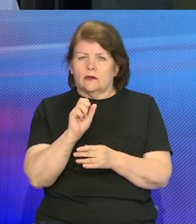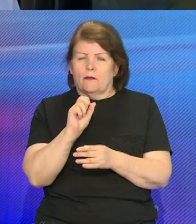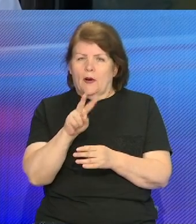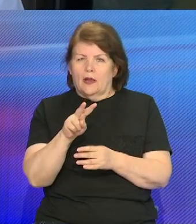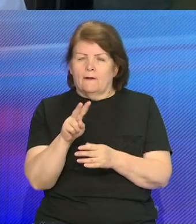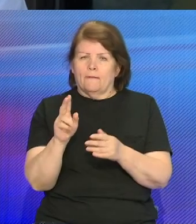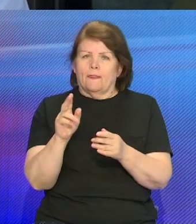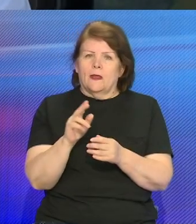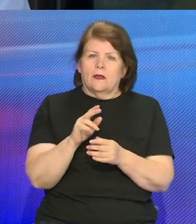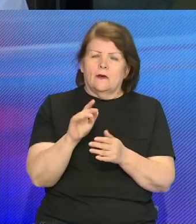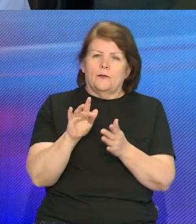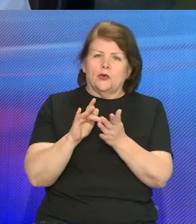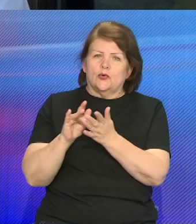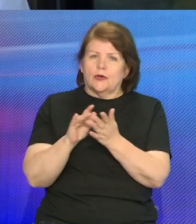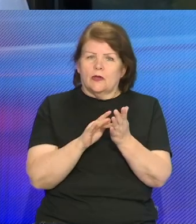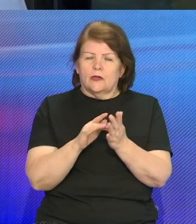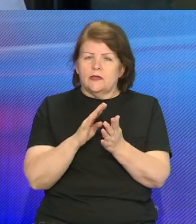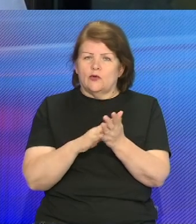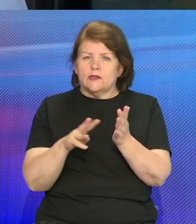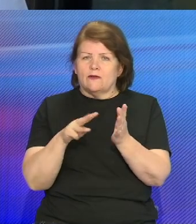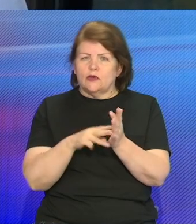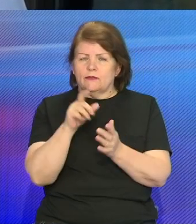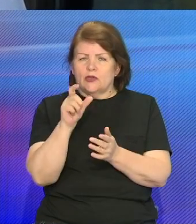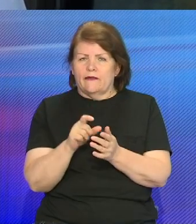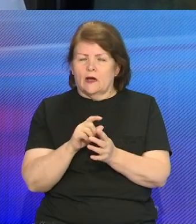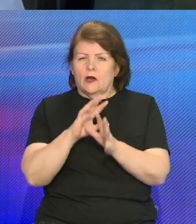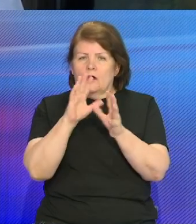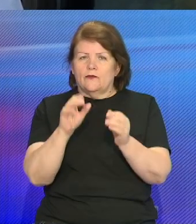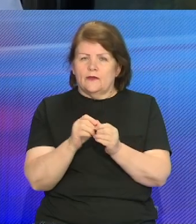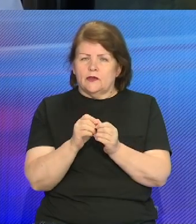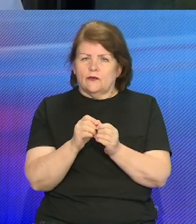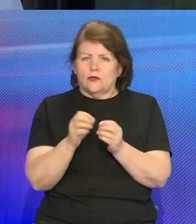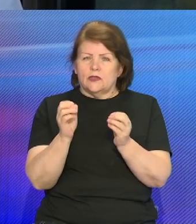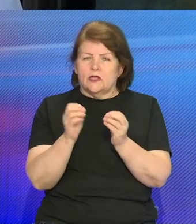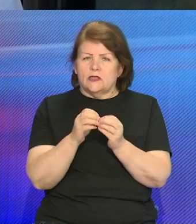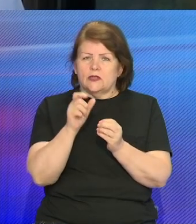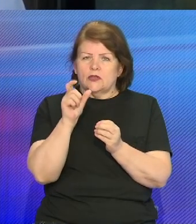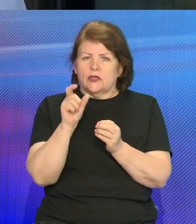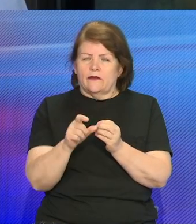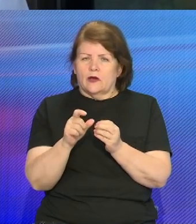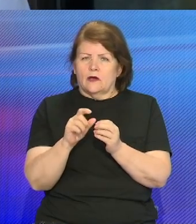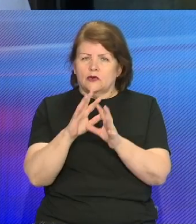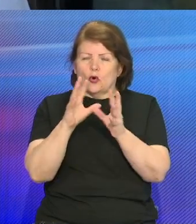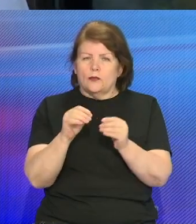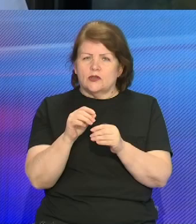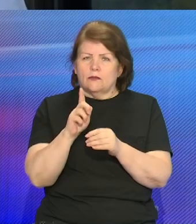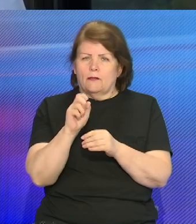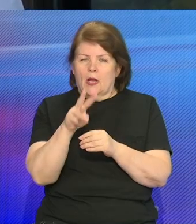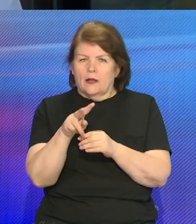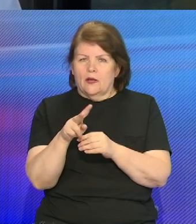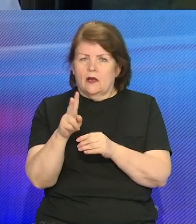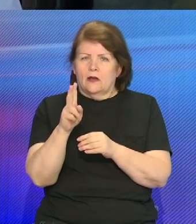межкультурных коммуникаций – 298. Более 10 человек подали документы с общим баллом более